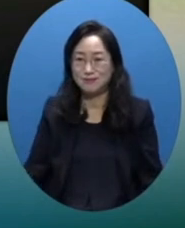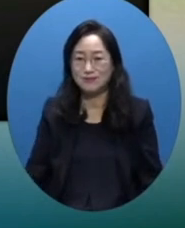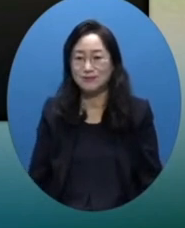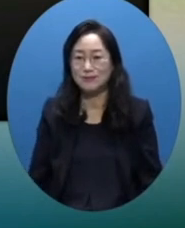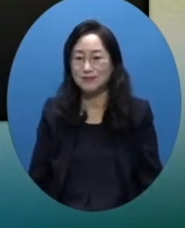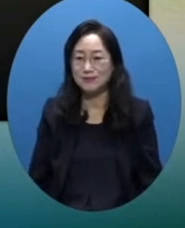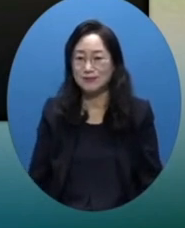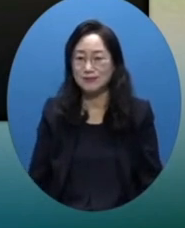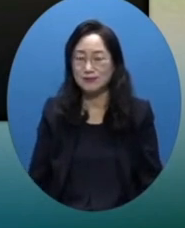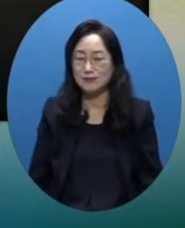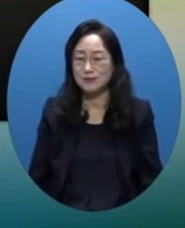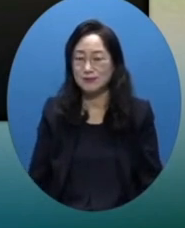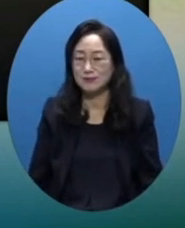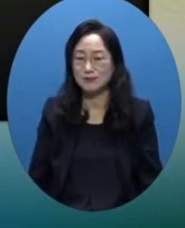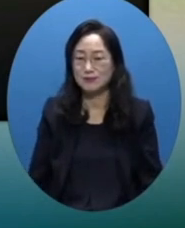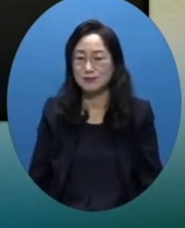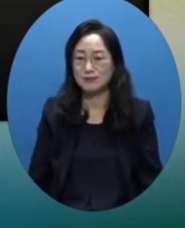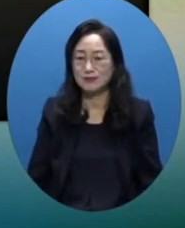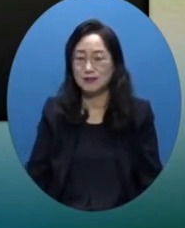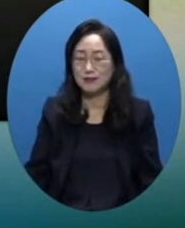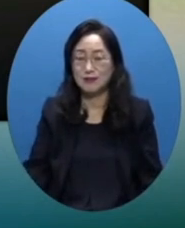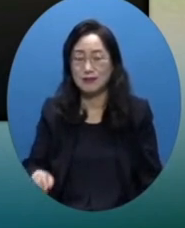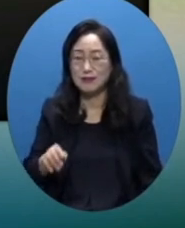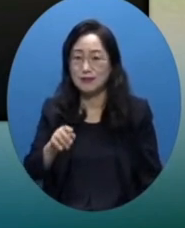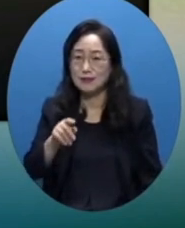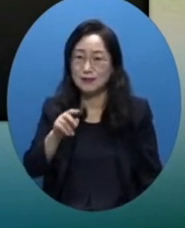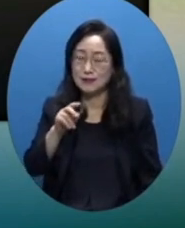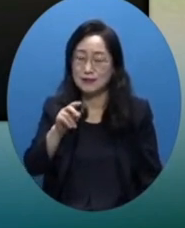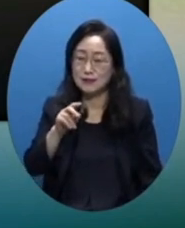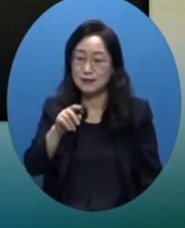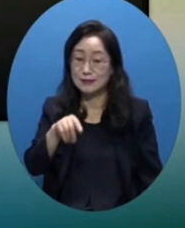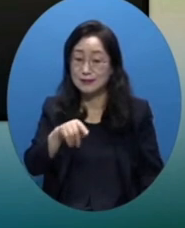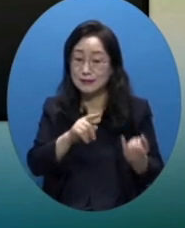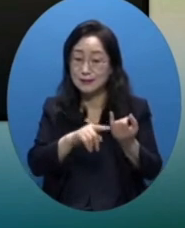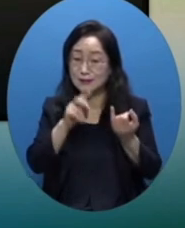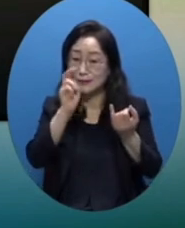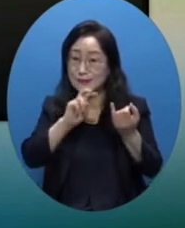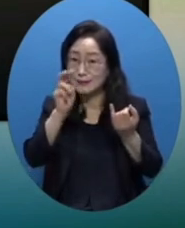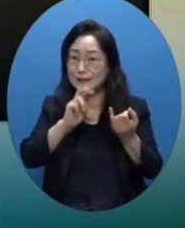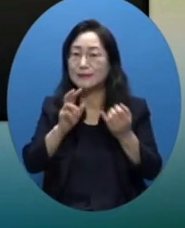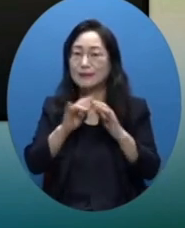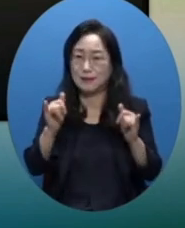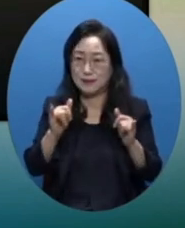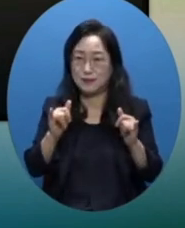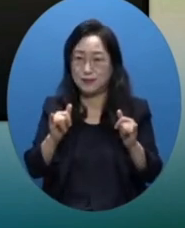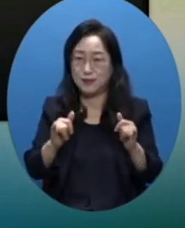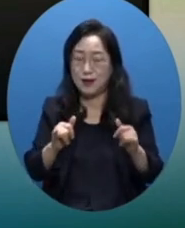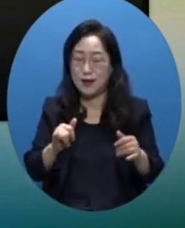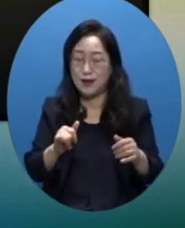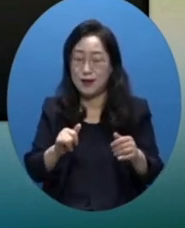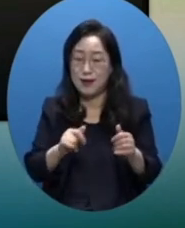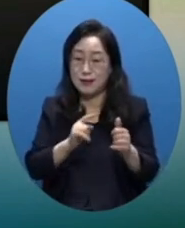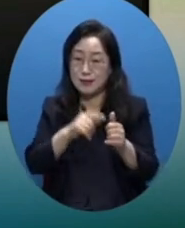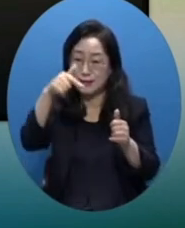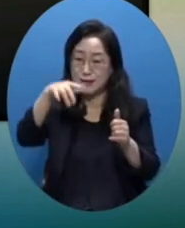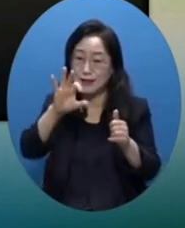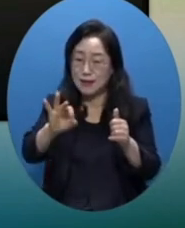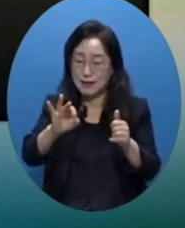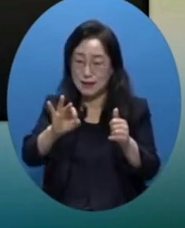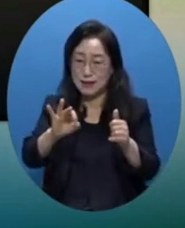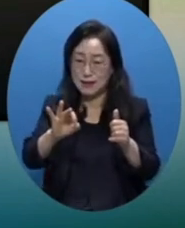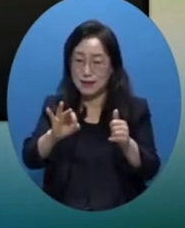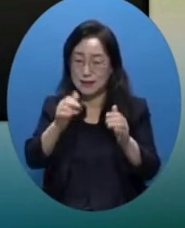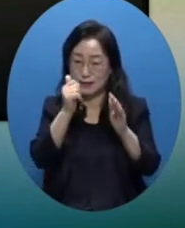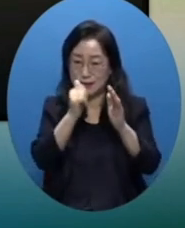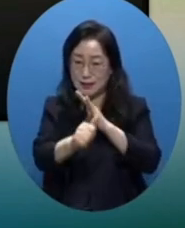그룹이었는데 이 김송 집사는 가수입니다. 이 리더인 강원래